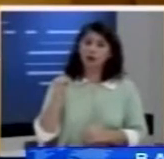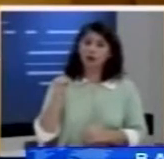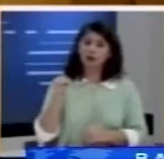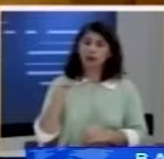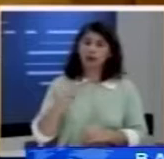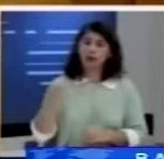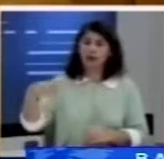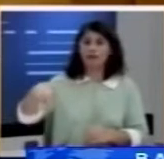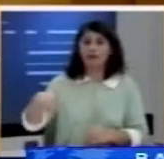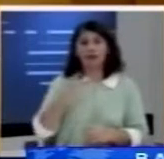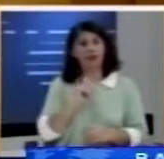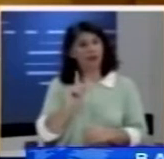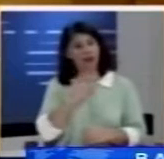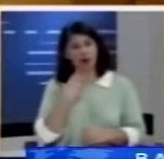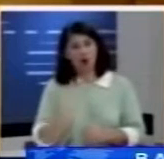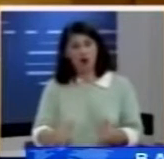ωραίο, λέει.